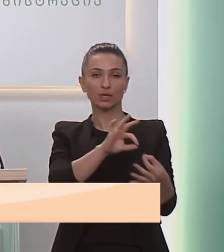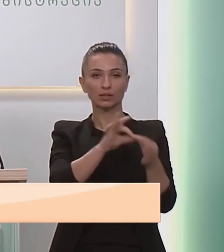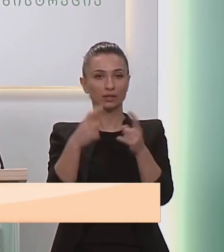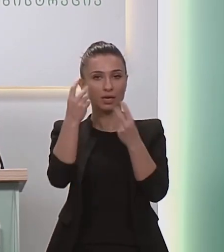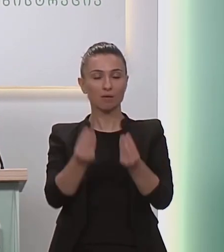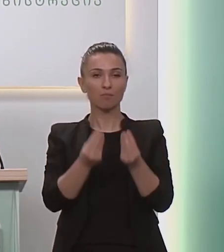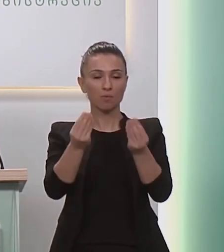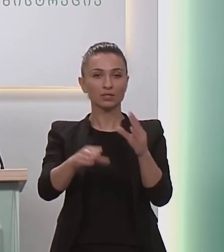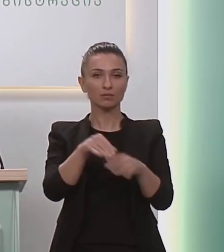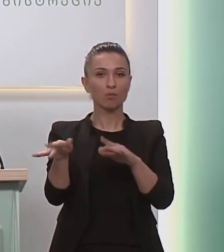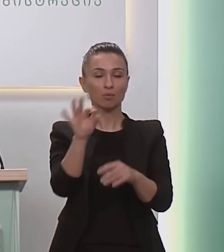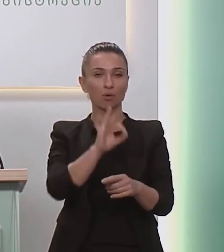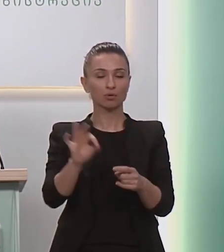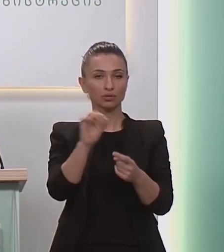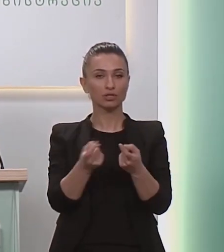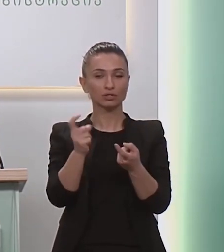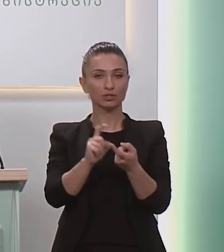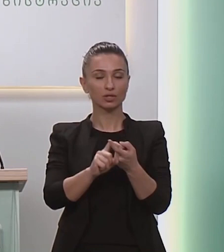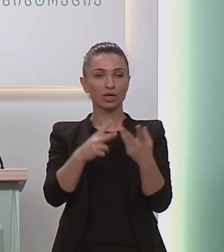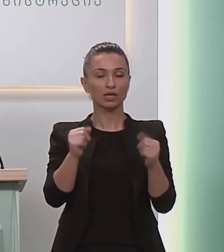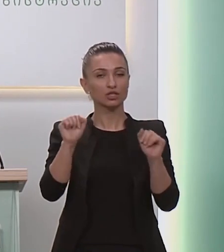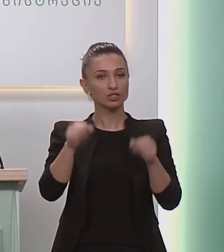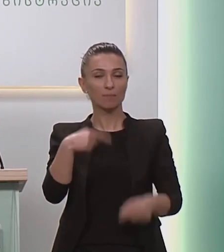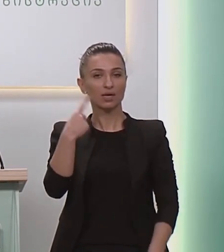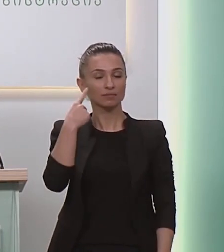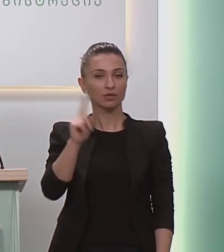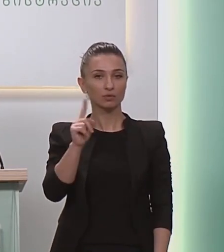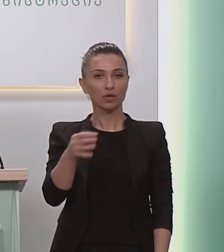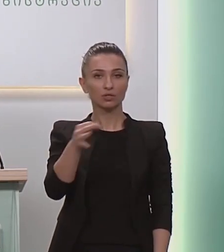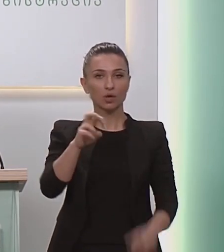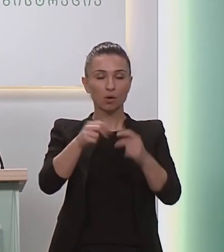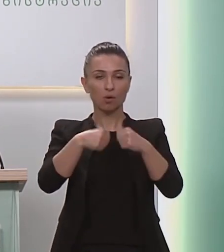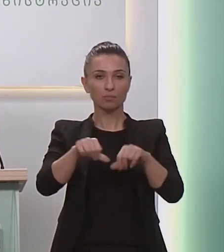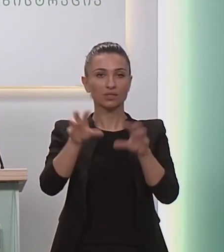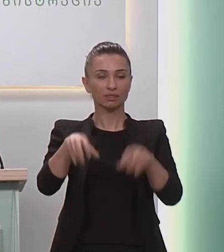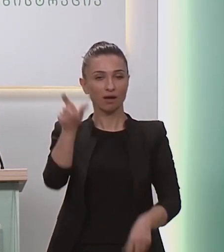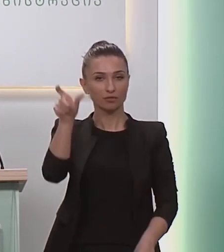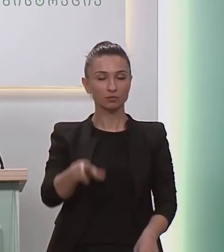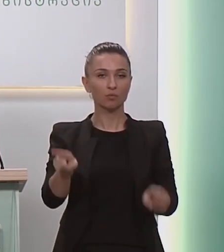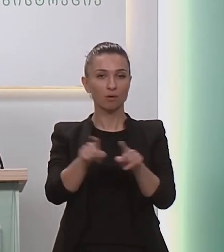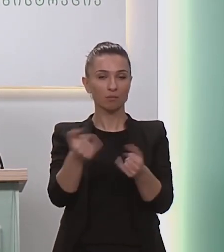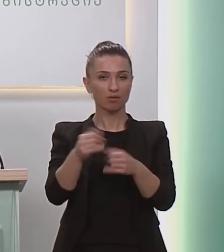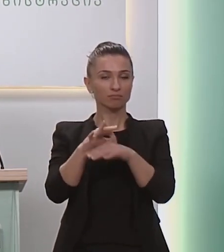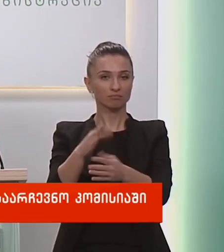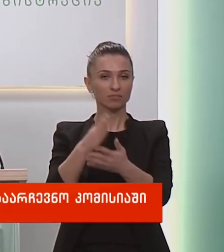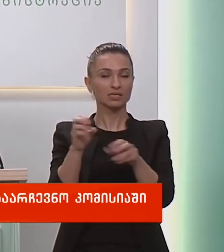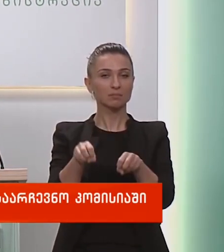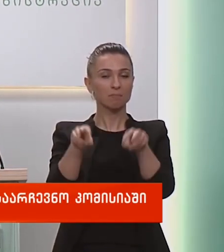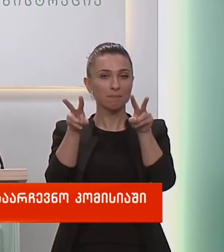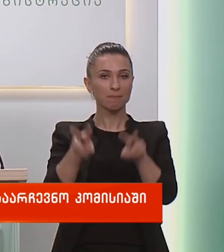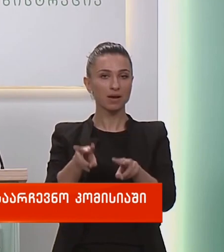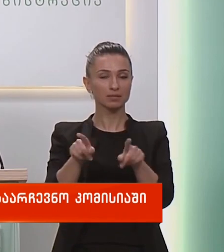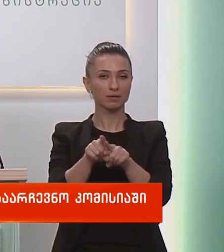დეტალური ინფორმაცია საარჩევნო პროცესის შესახებ და შეიძლება ითქვას, რომ საოლქო კომისიის თავმჯდომარეზე მიმდინარეობს